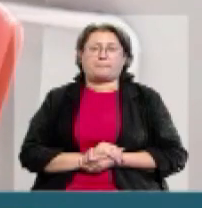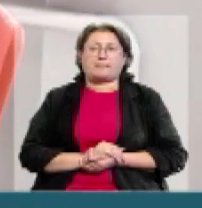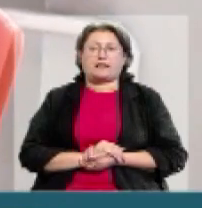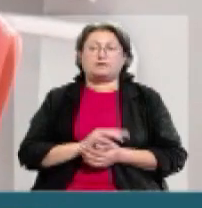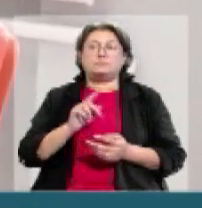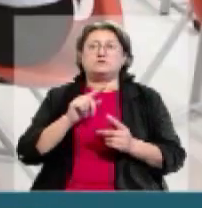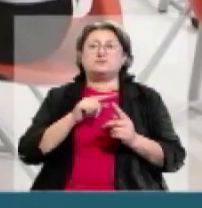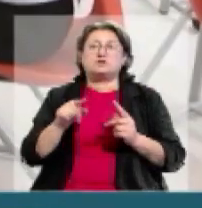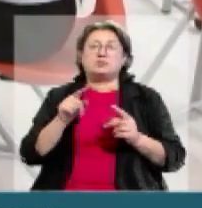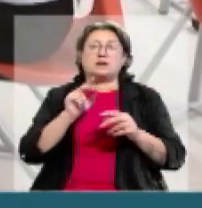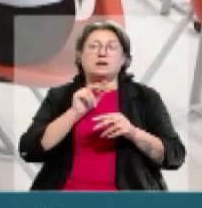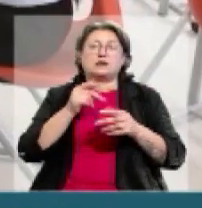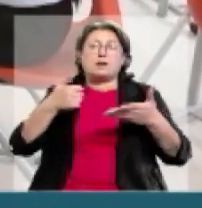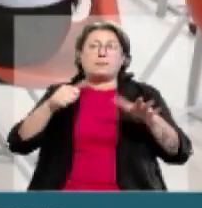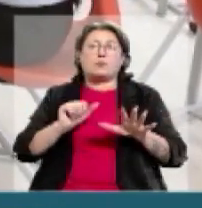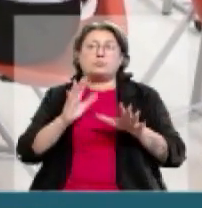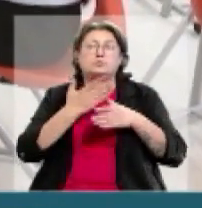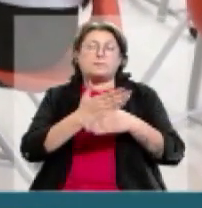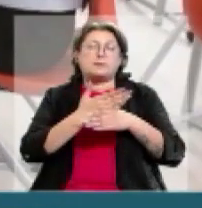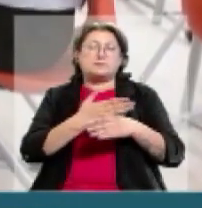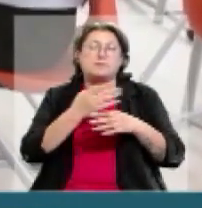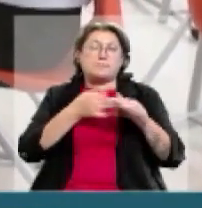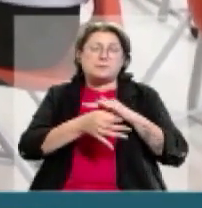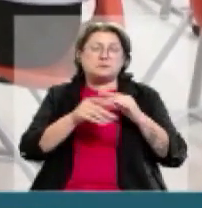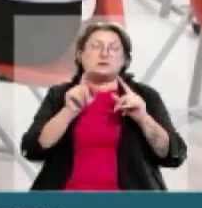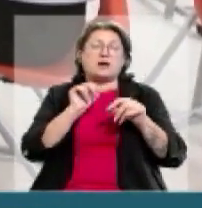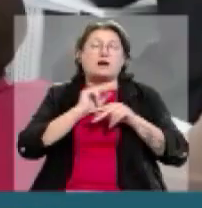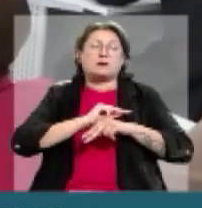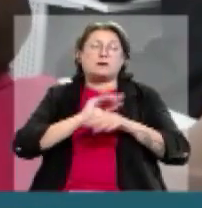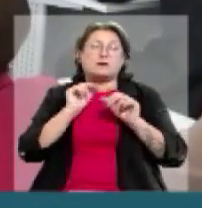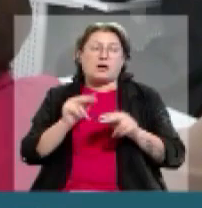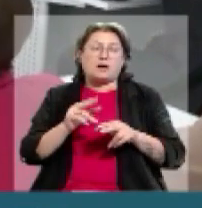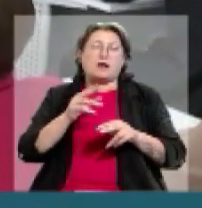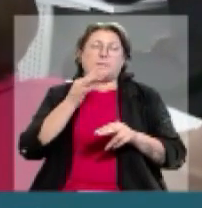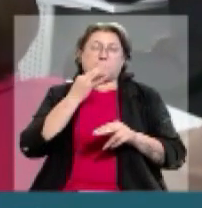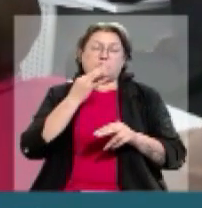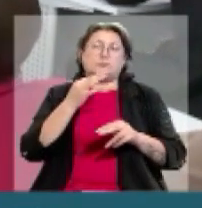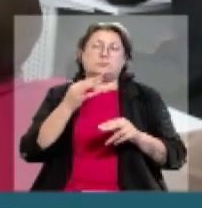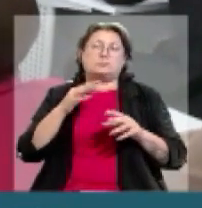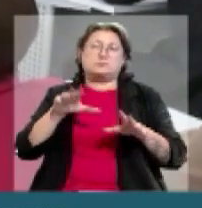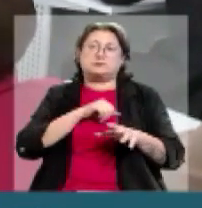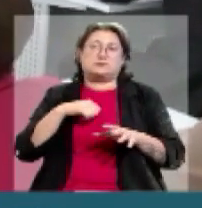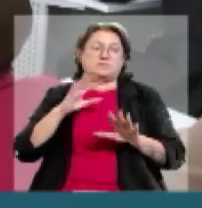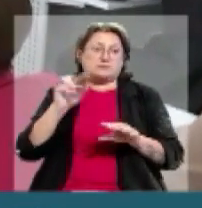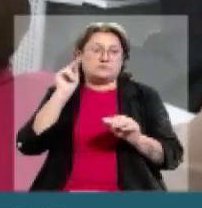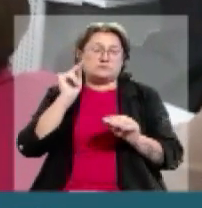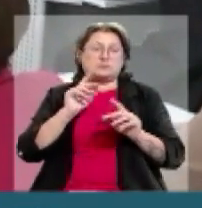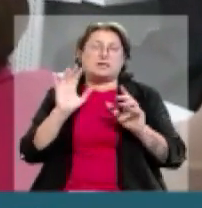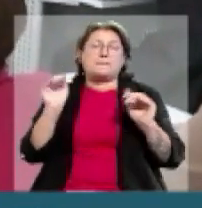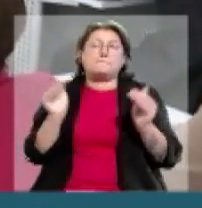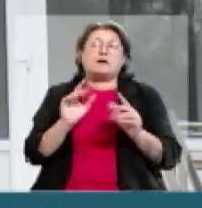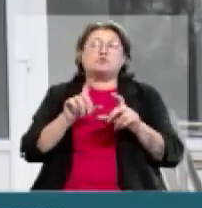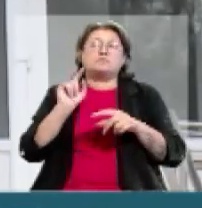жүреді. Одан кейін педагогтар өз ауданының шағын жинақты мектептеріне әдістемелік көмек көрсете алатын болады. Сол кезде маман